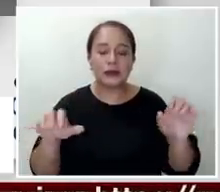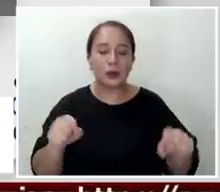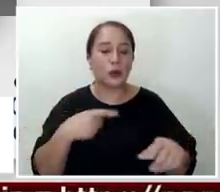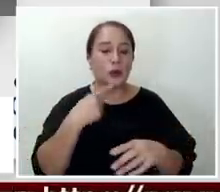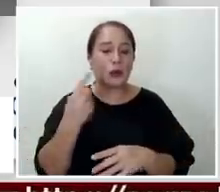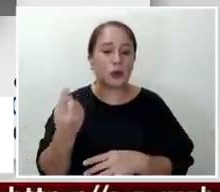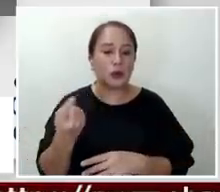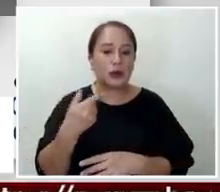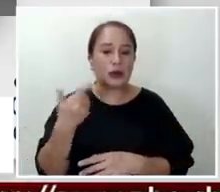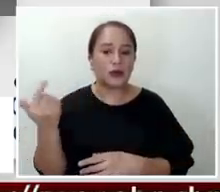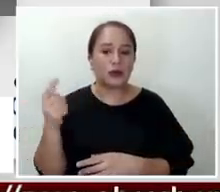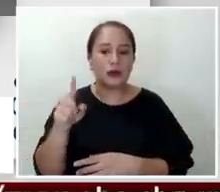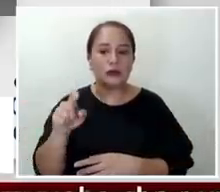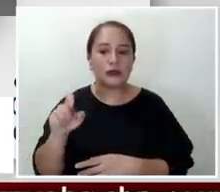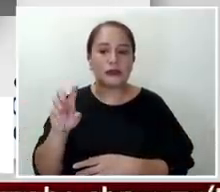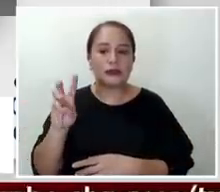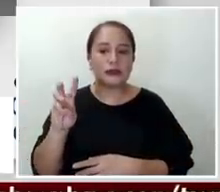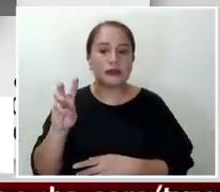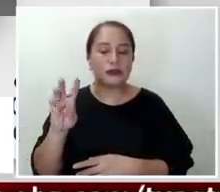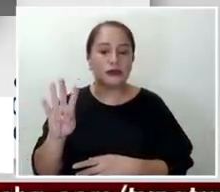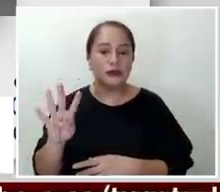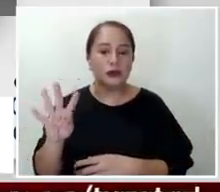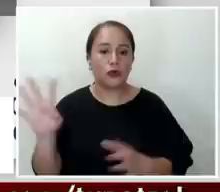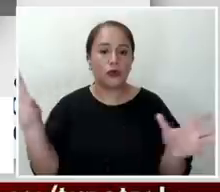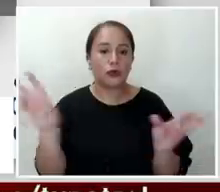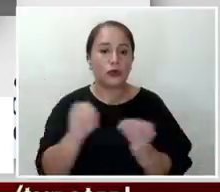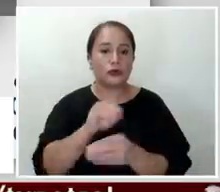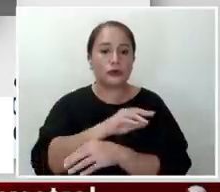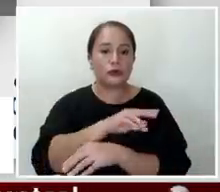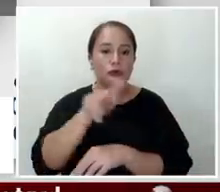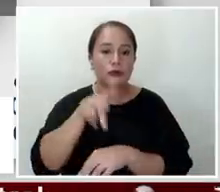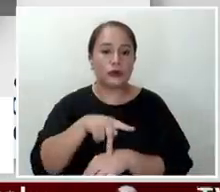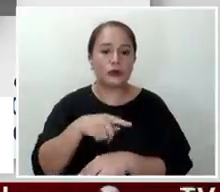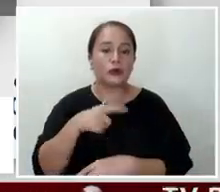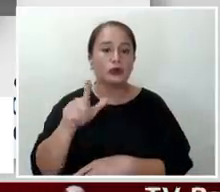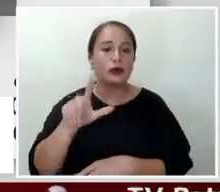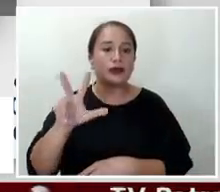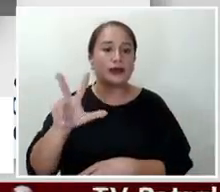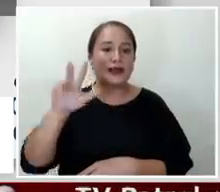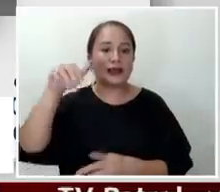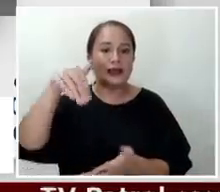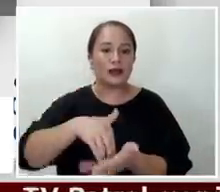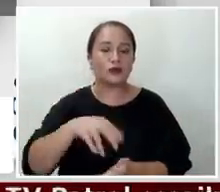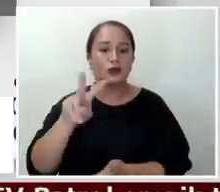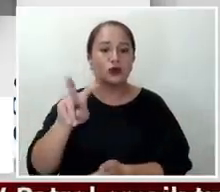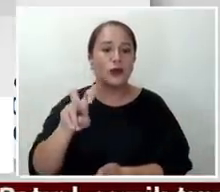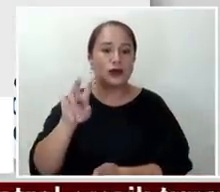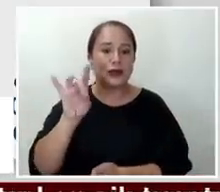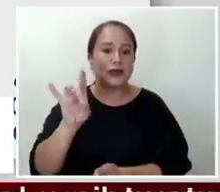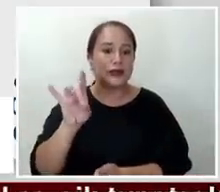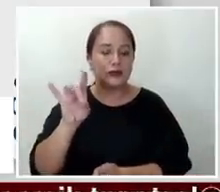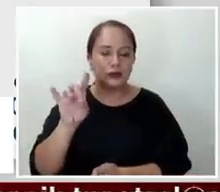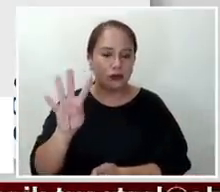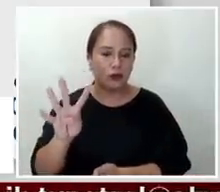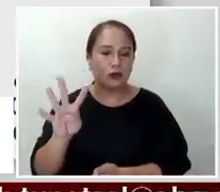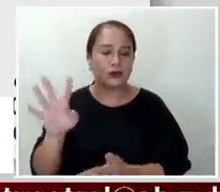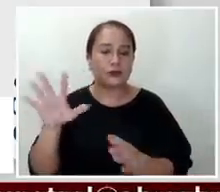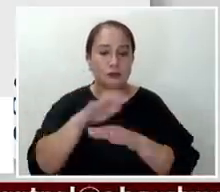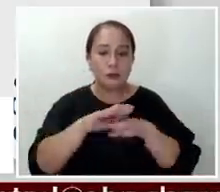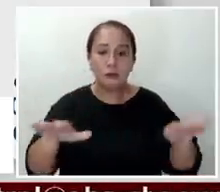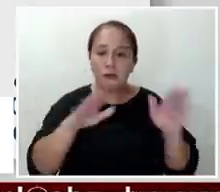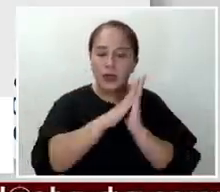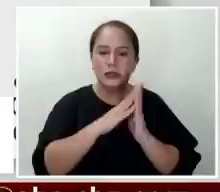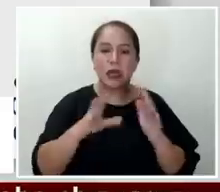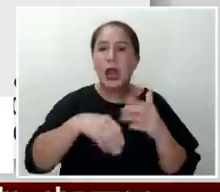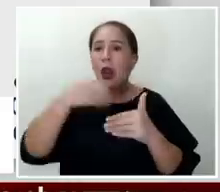634 COVID-19 isolation facilities sa buong bansa na may 23,284 na bed capacity. May off-site